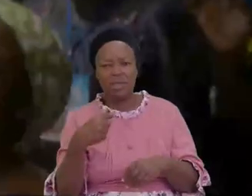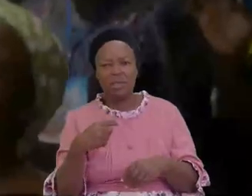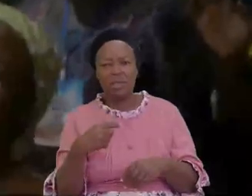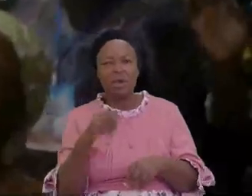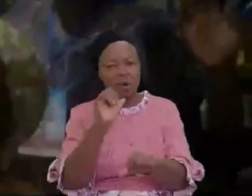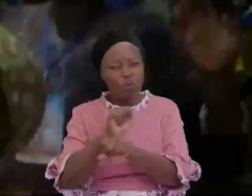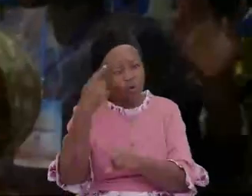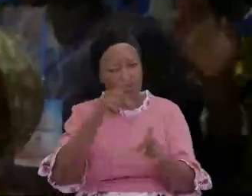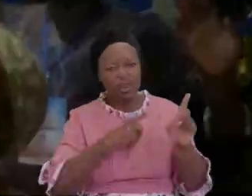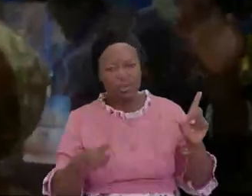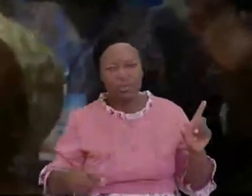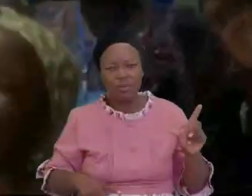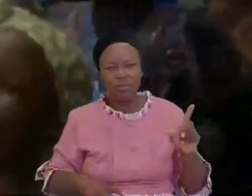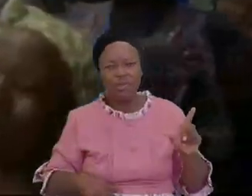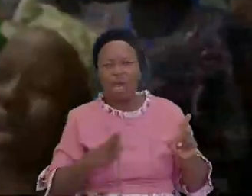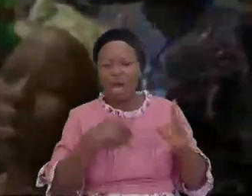Œuvre pour le Seigneur.